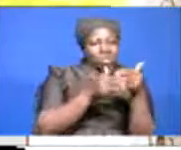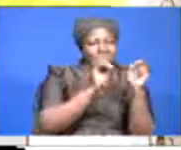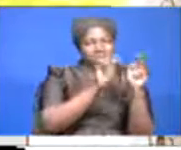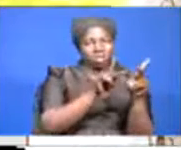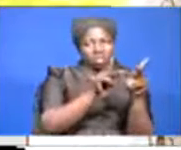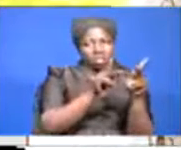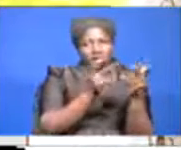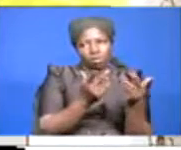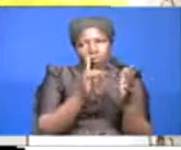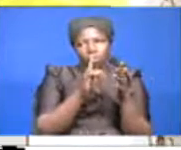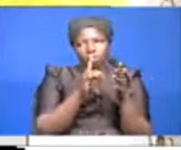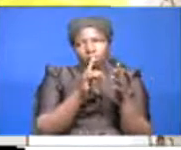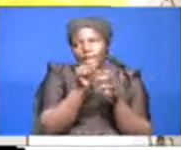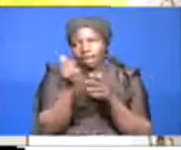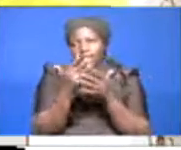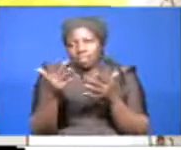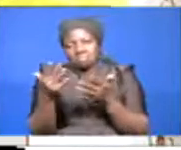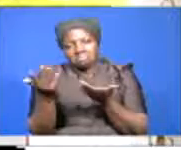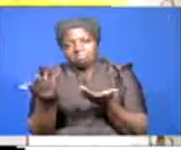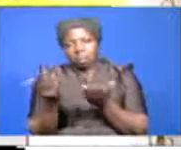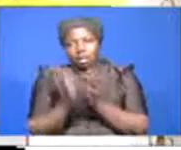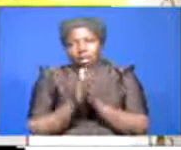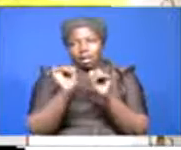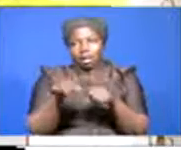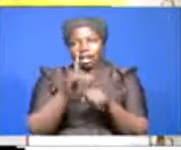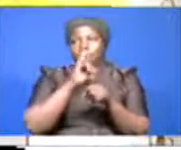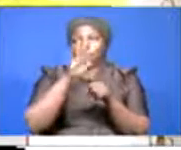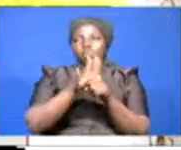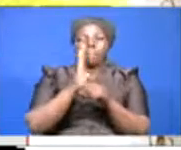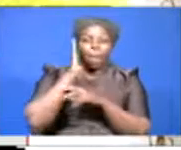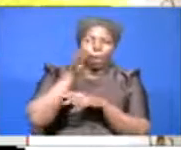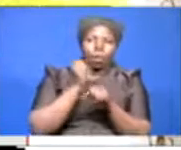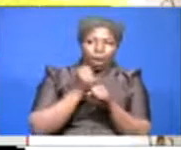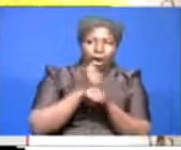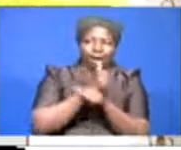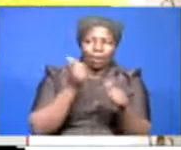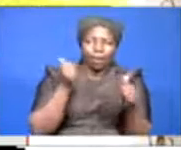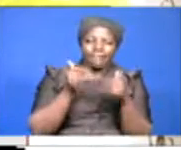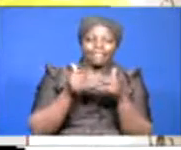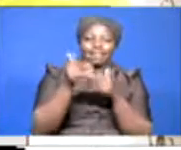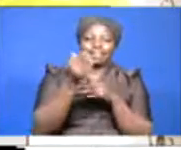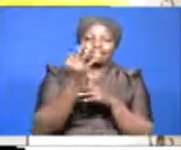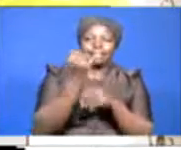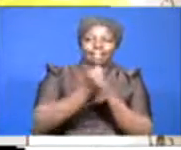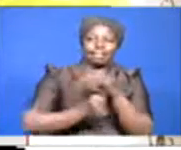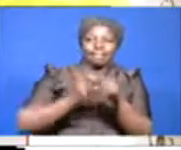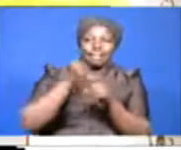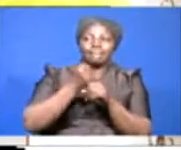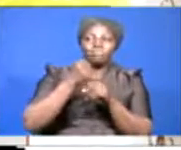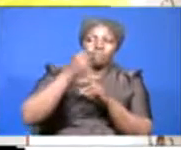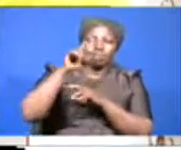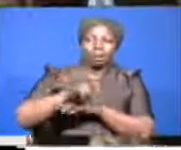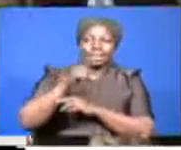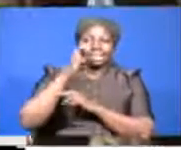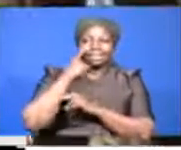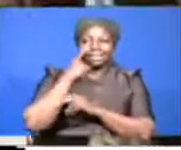things. So can I assure you, gentlemen, we ahead deliver. In the next 3 years, we must see us change. You know,